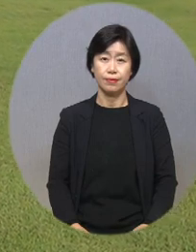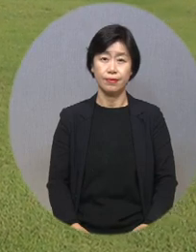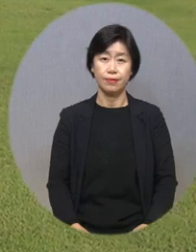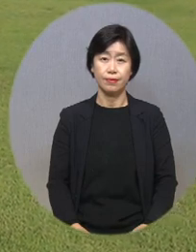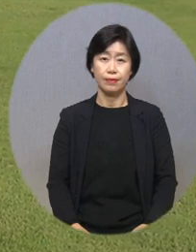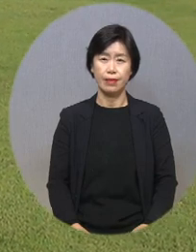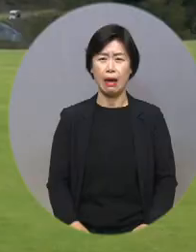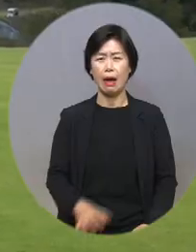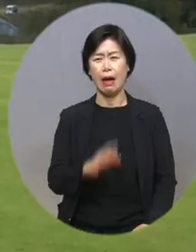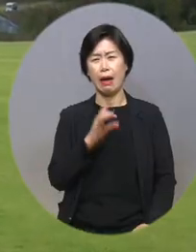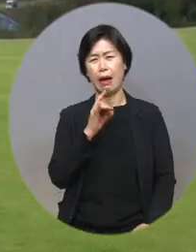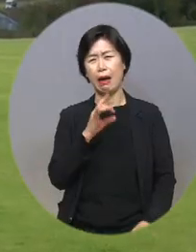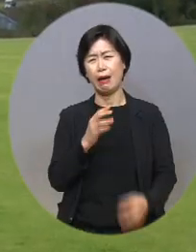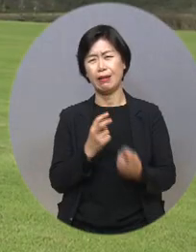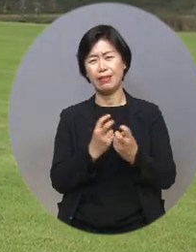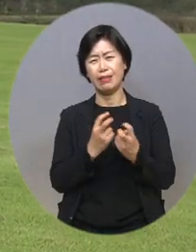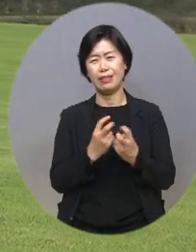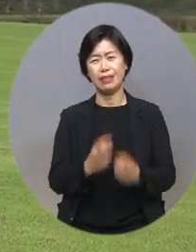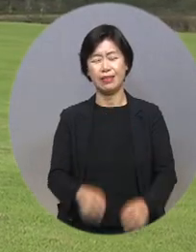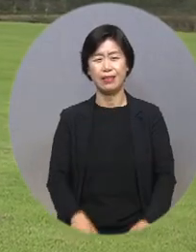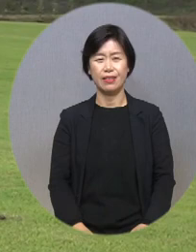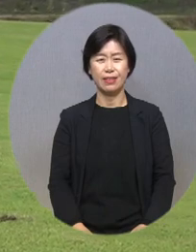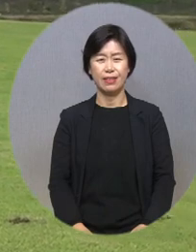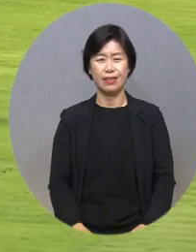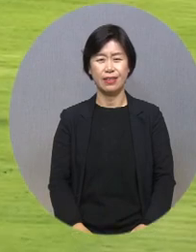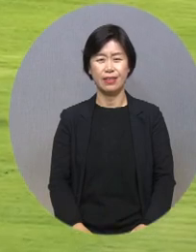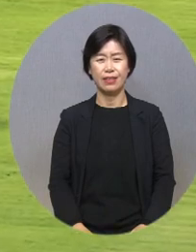아, 안 되는데. 올라가라.